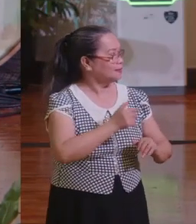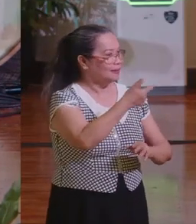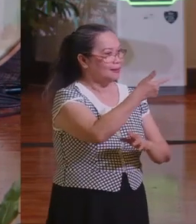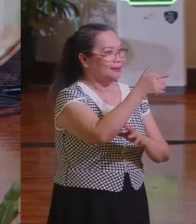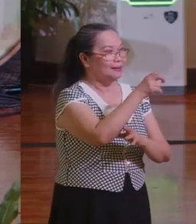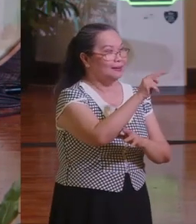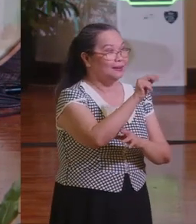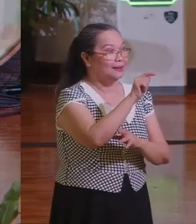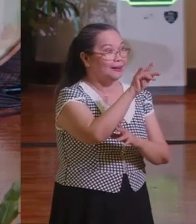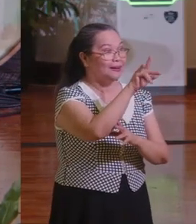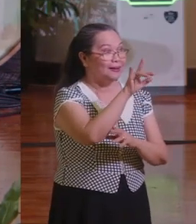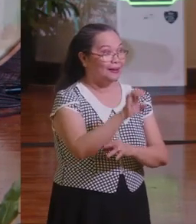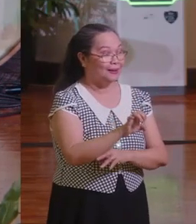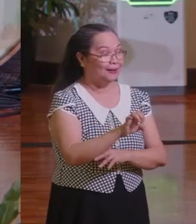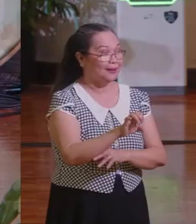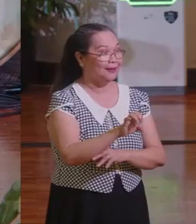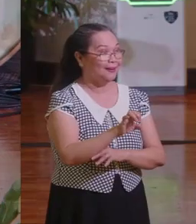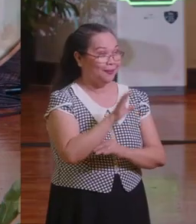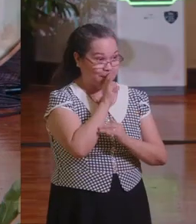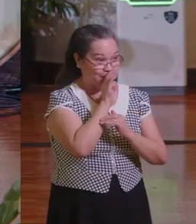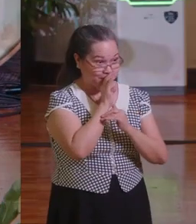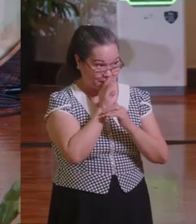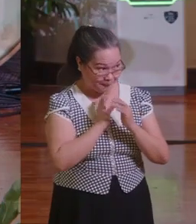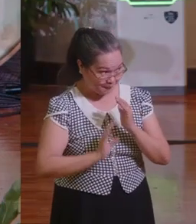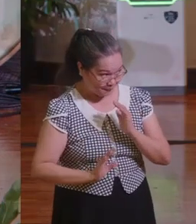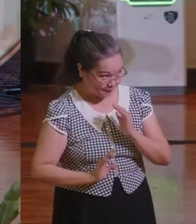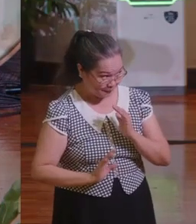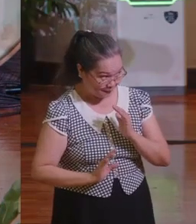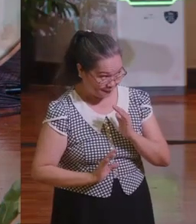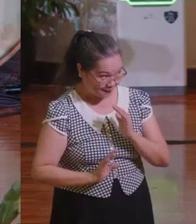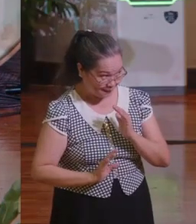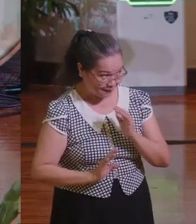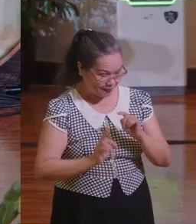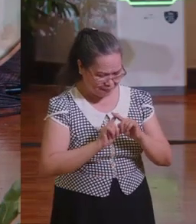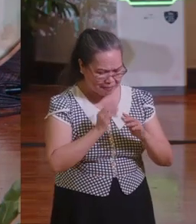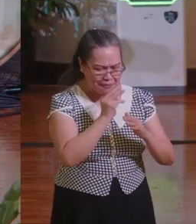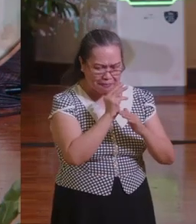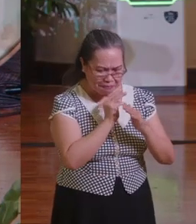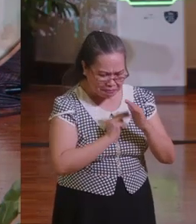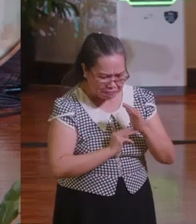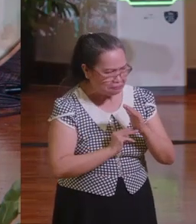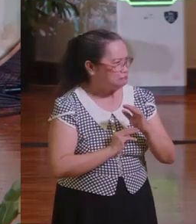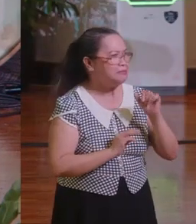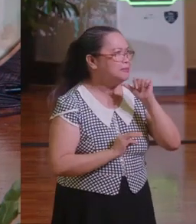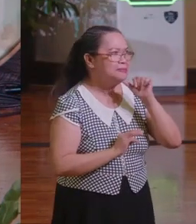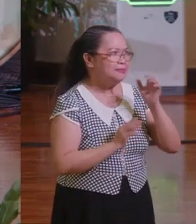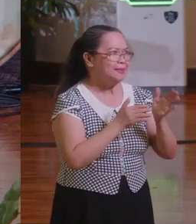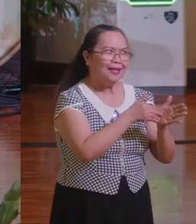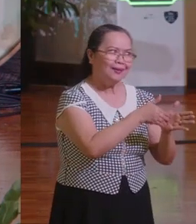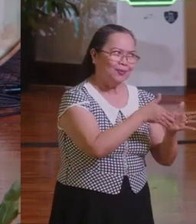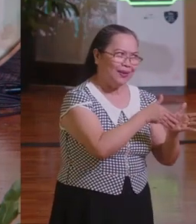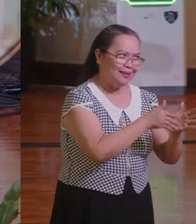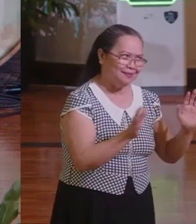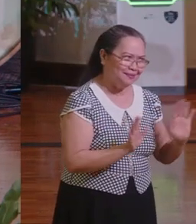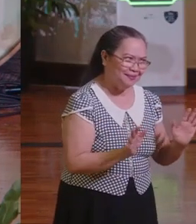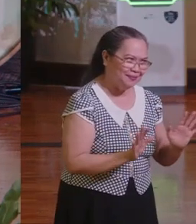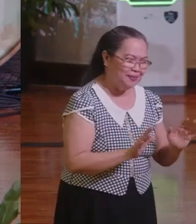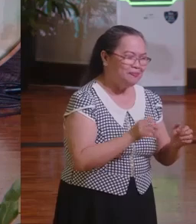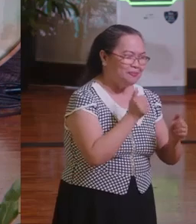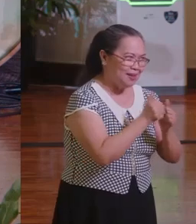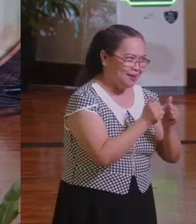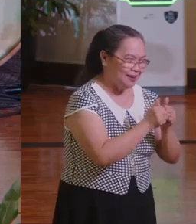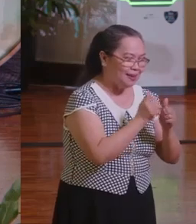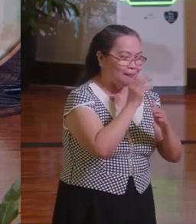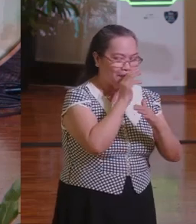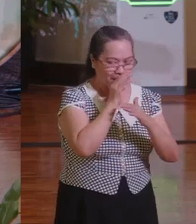minsan na meekness. Pero ang meekness po ay hindi weakness. Ang